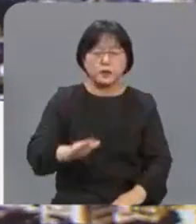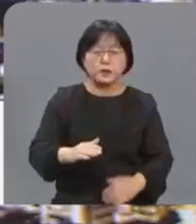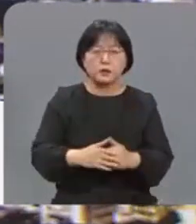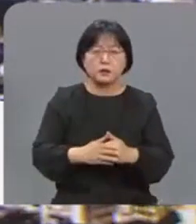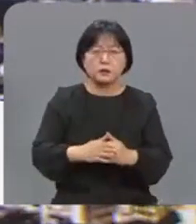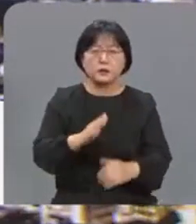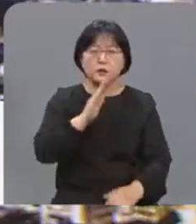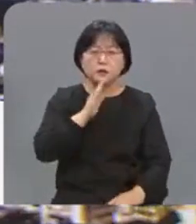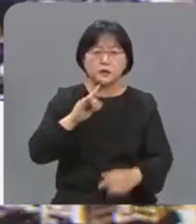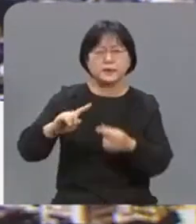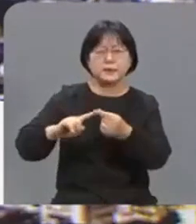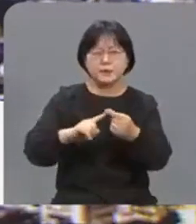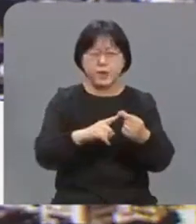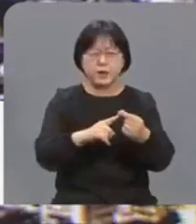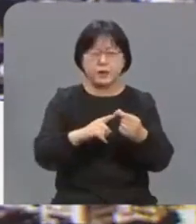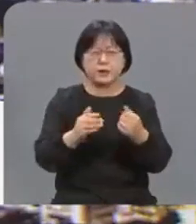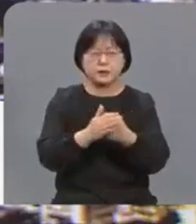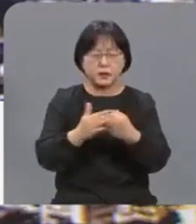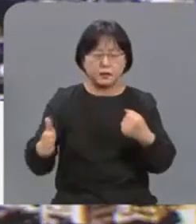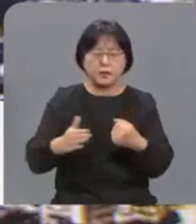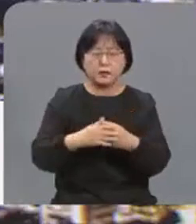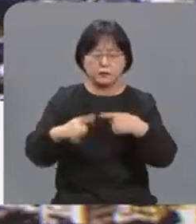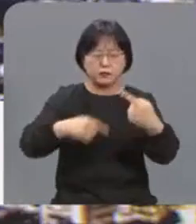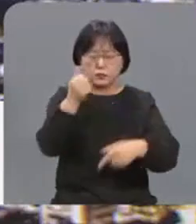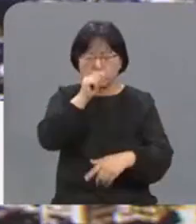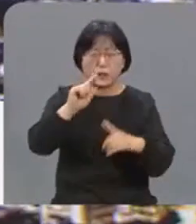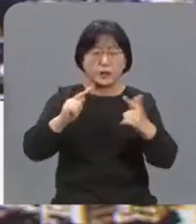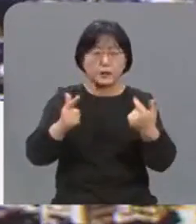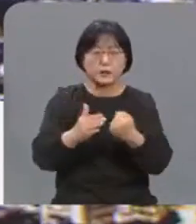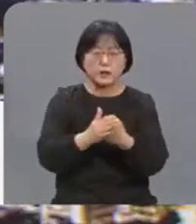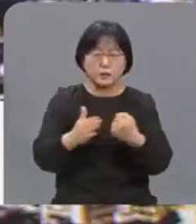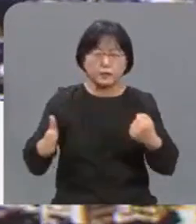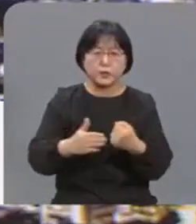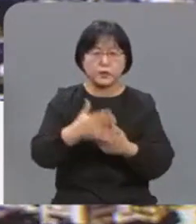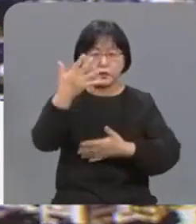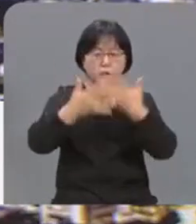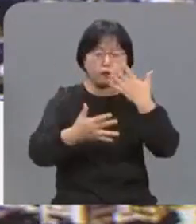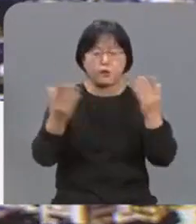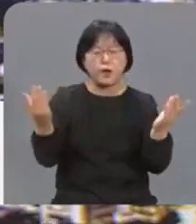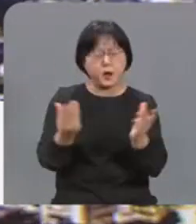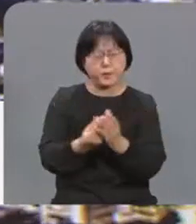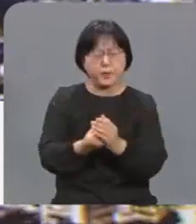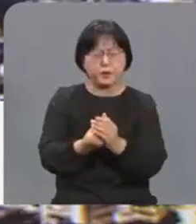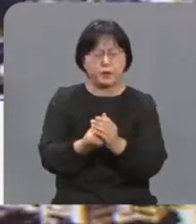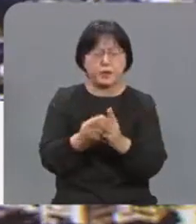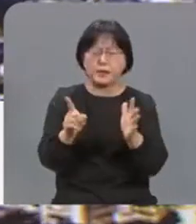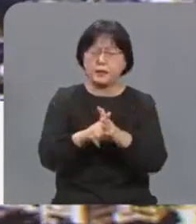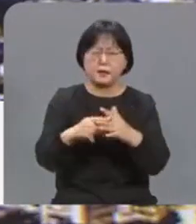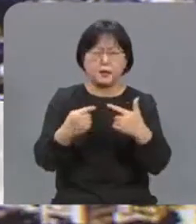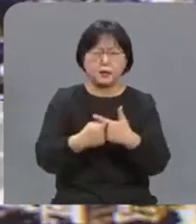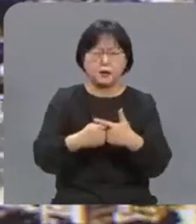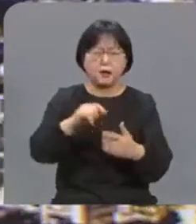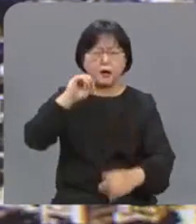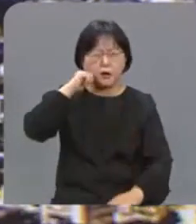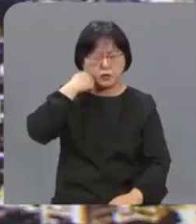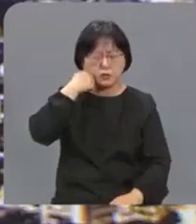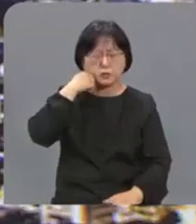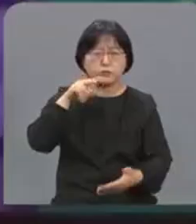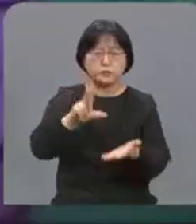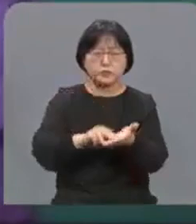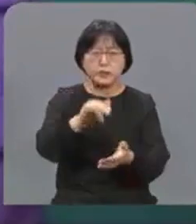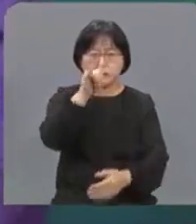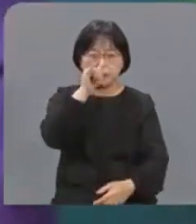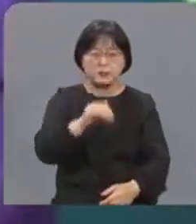이것도 사실은 자막이다 보니 수어 통역이 아니기 때문에 영화를 완벽하게 즐기기에는 조금 한계가